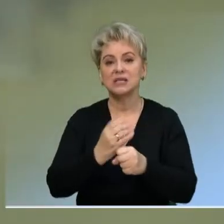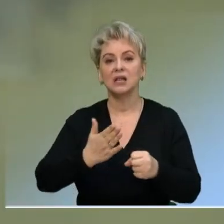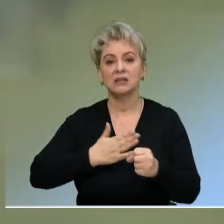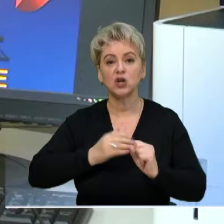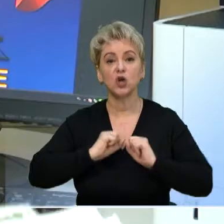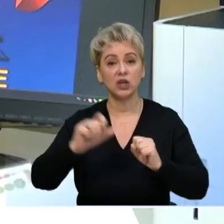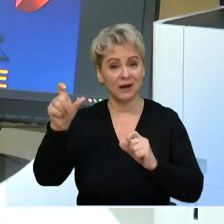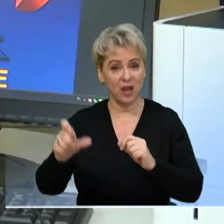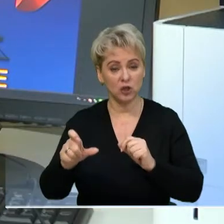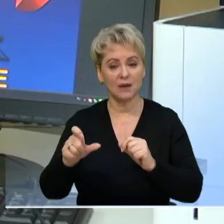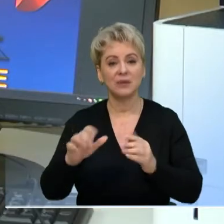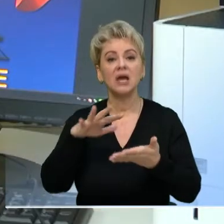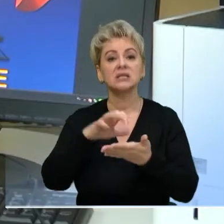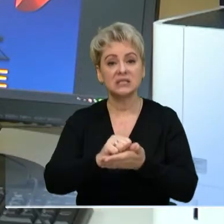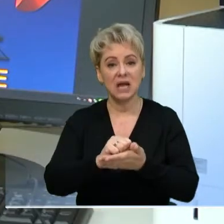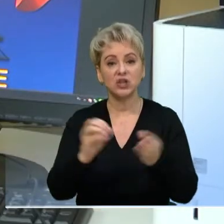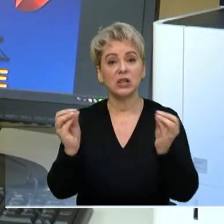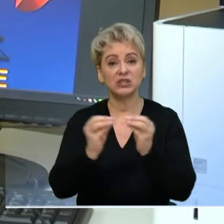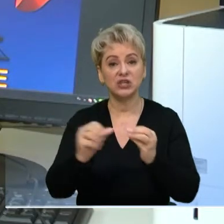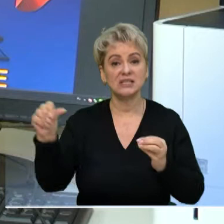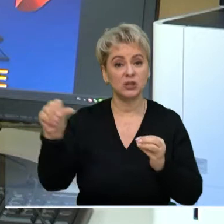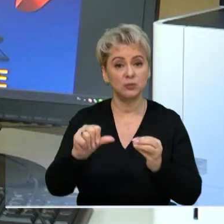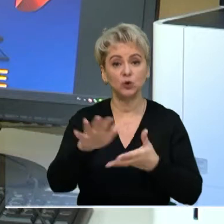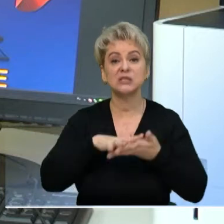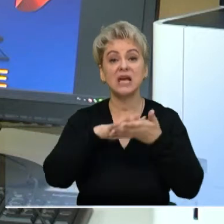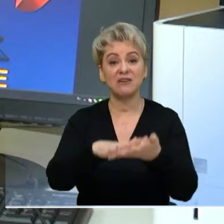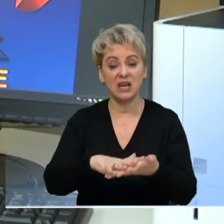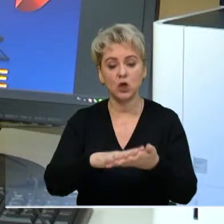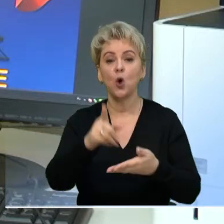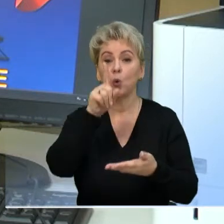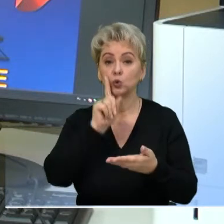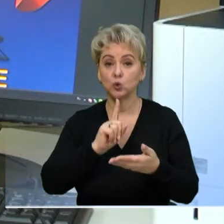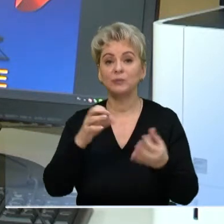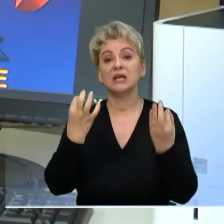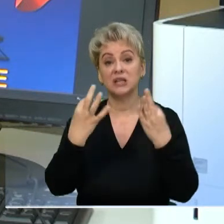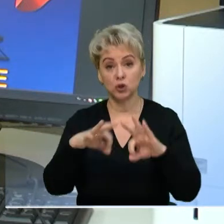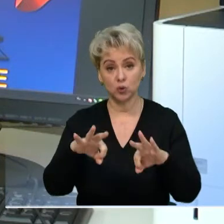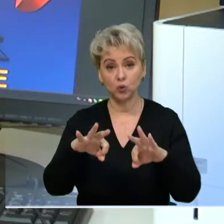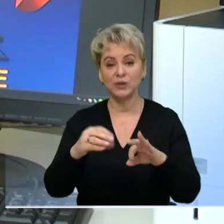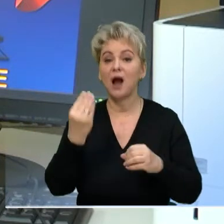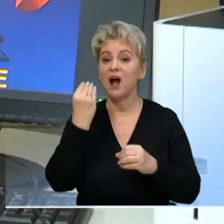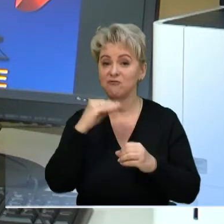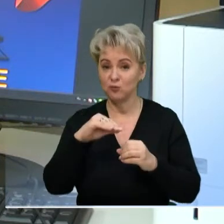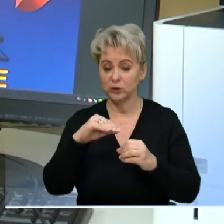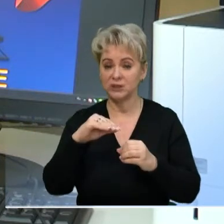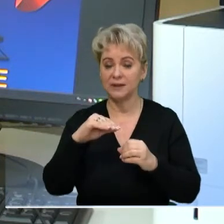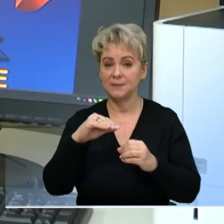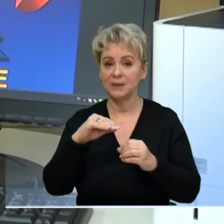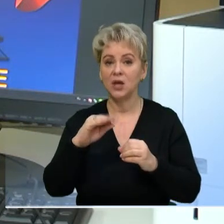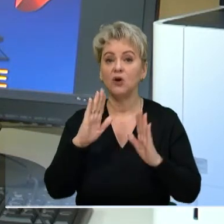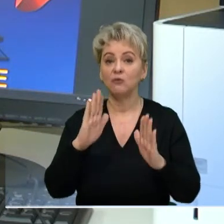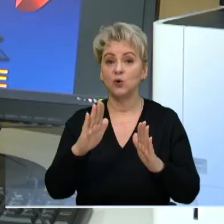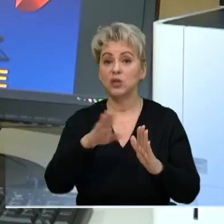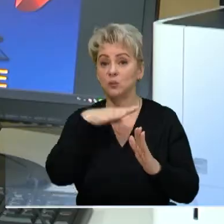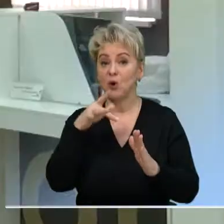наша героиня. Заняла 10 минут подача документа. Очень удобно, доступно, комфортно. Много